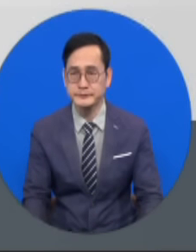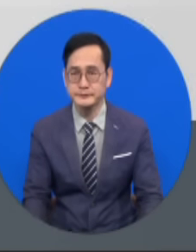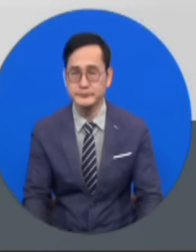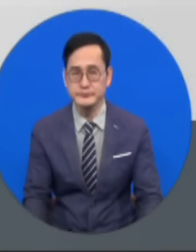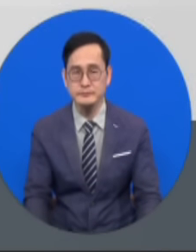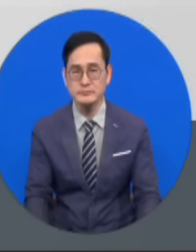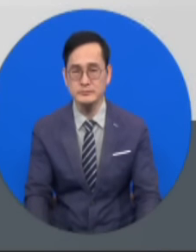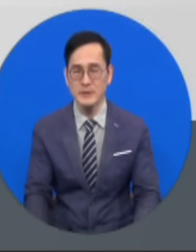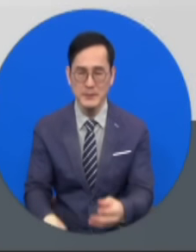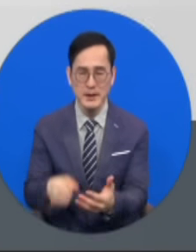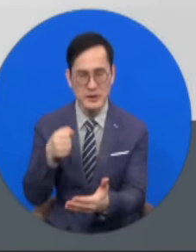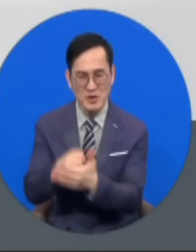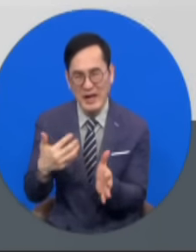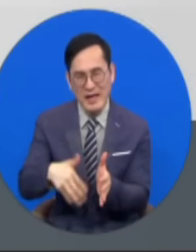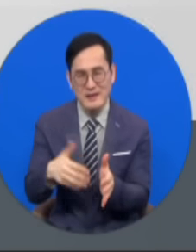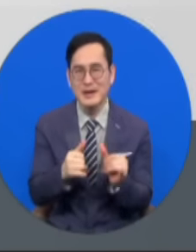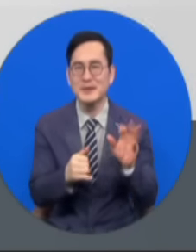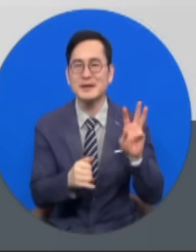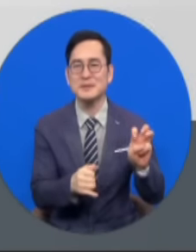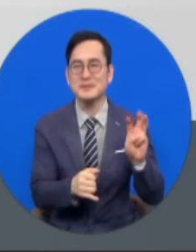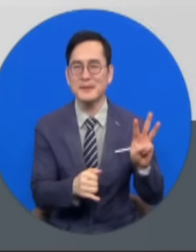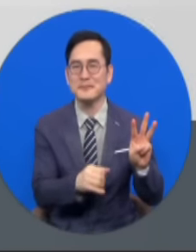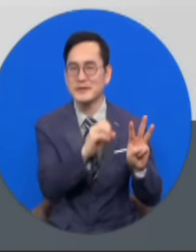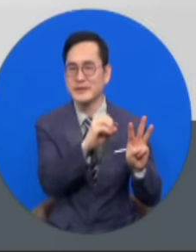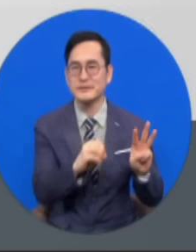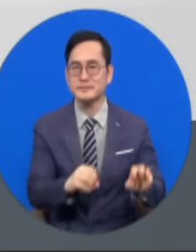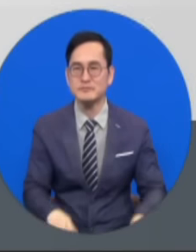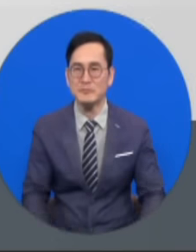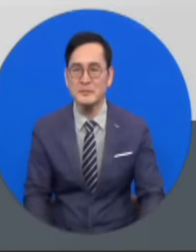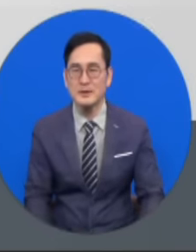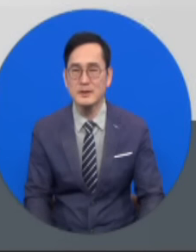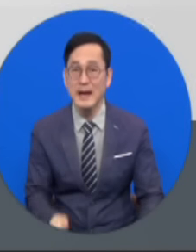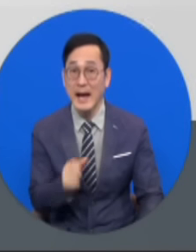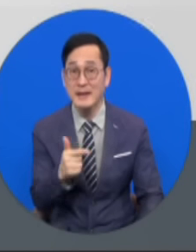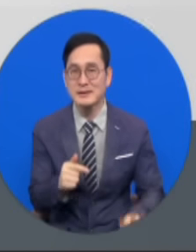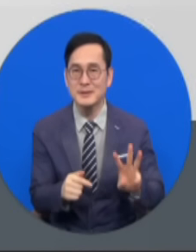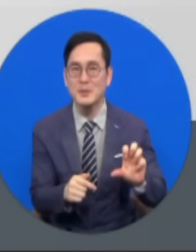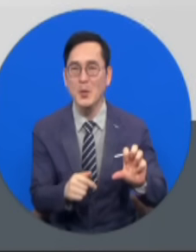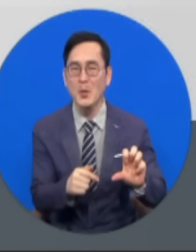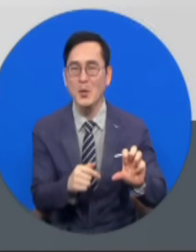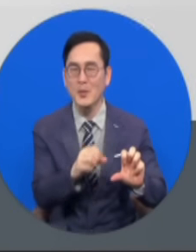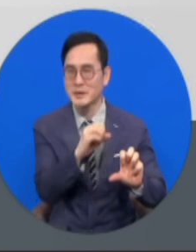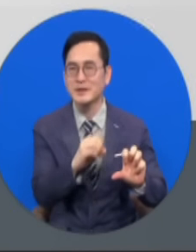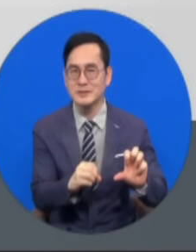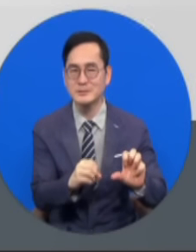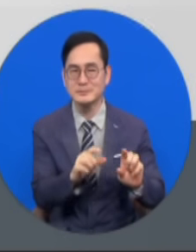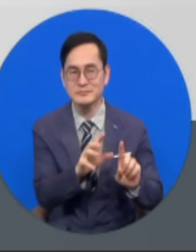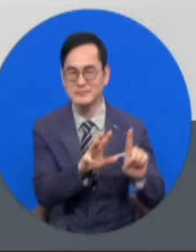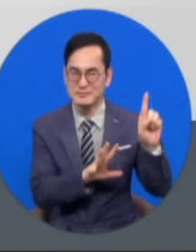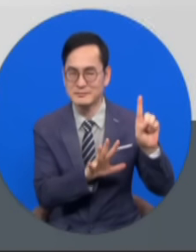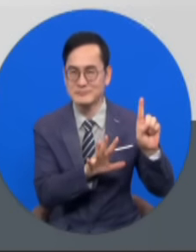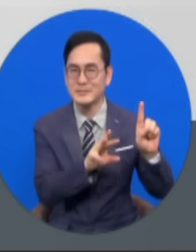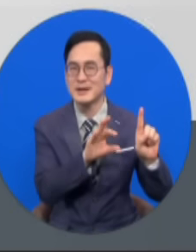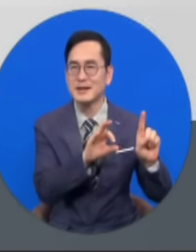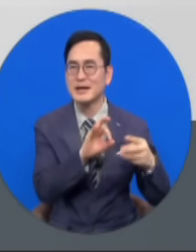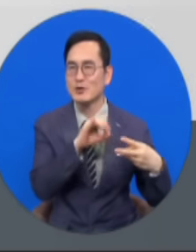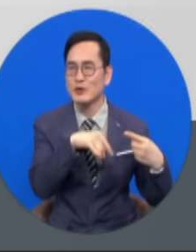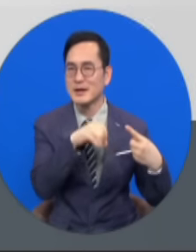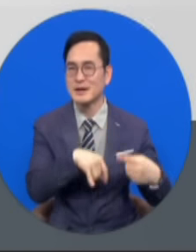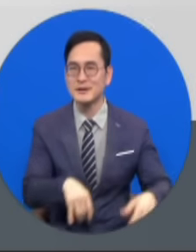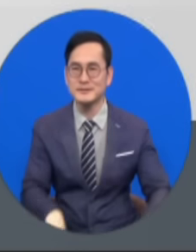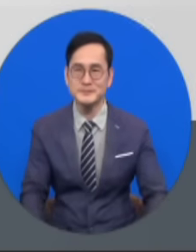33.4% 한동훈 후보가 30% 중반을이 여론 조사에서도 보이고 있습니다 반면 원일 후보와 나경호